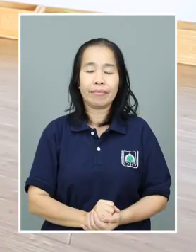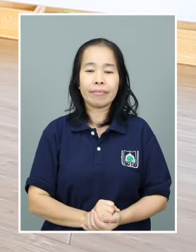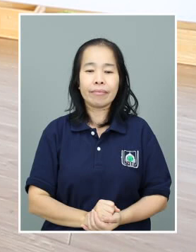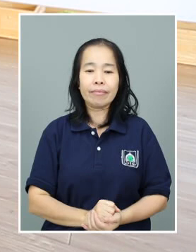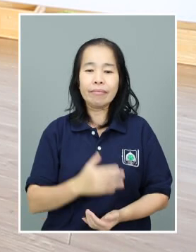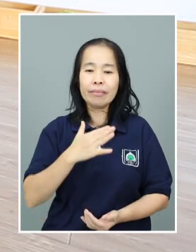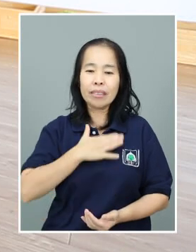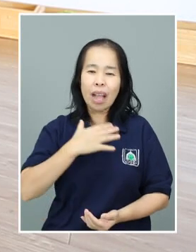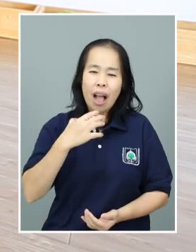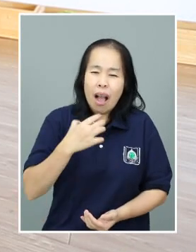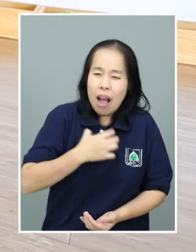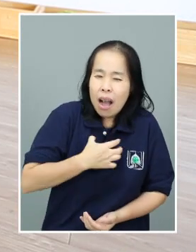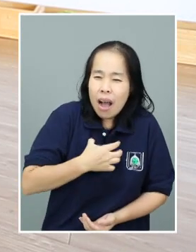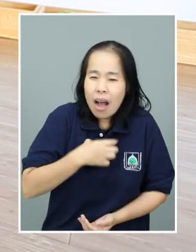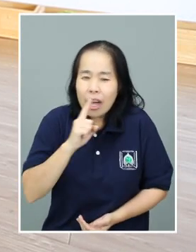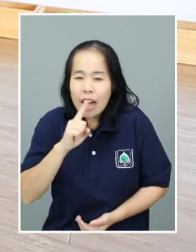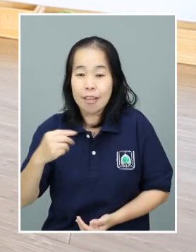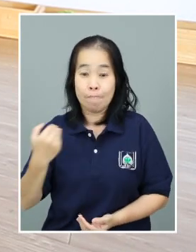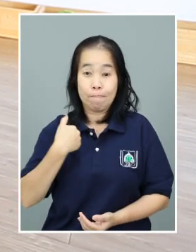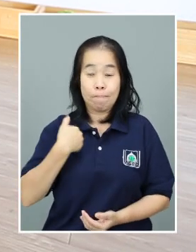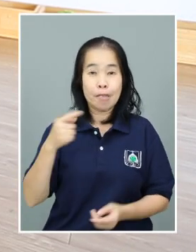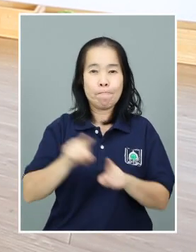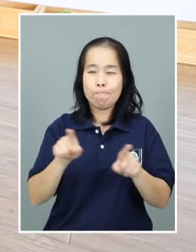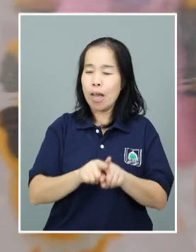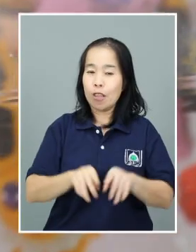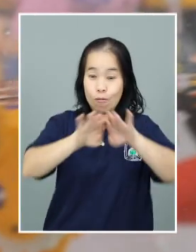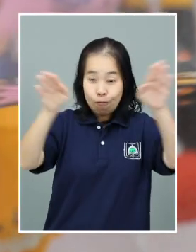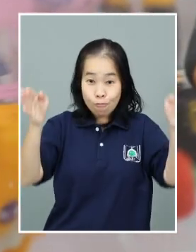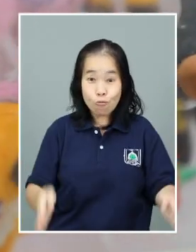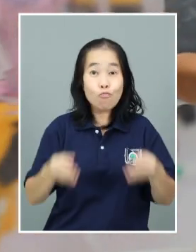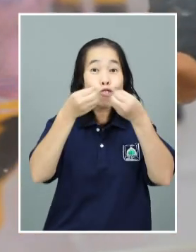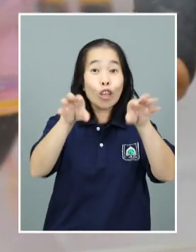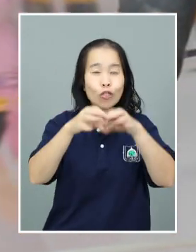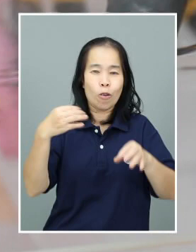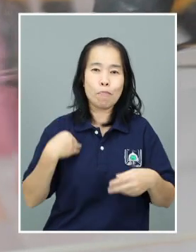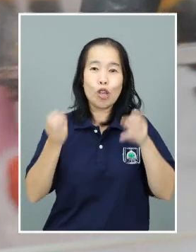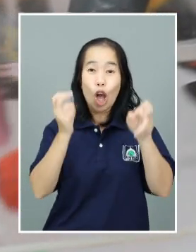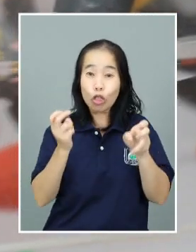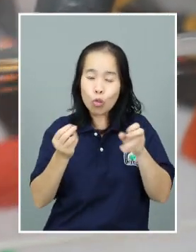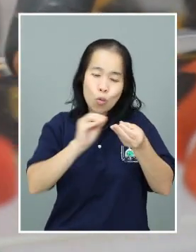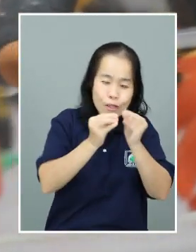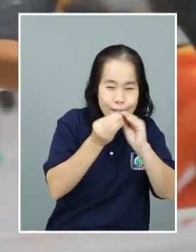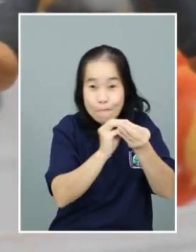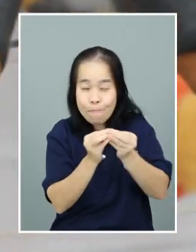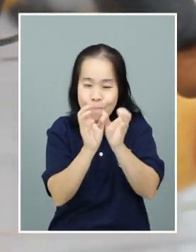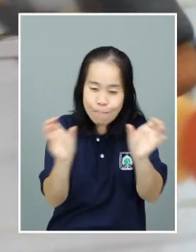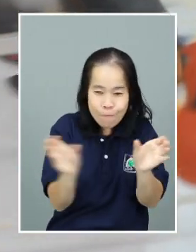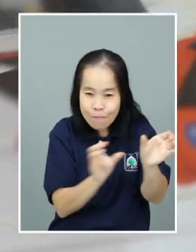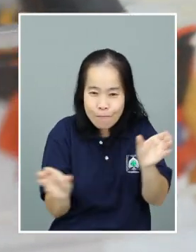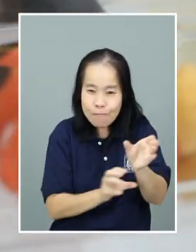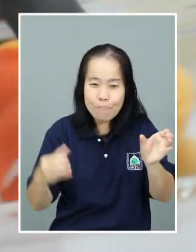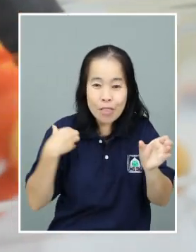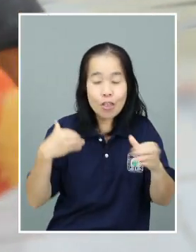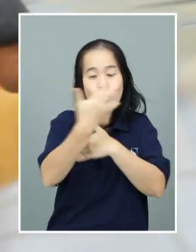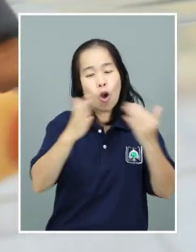ก็อยากมีค่ะแล้วก็มีตู้กระจกใส่โมเดลด้วย มีหลายอย่างเลยเพราะในห้องก็คือจะทาบ้านก็ทาเป็นสีชม